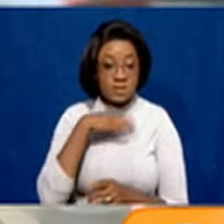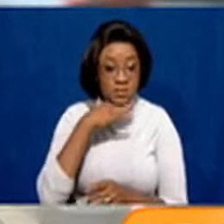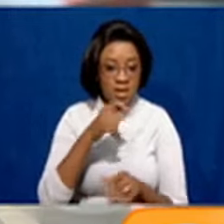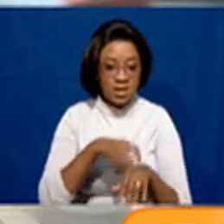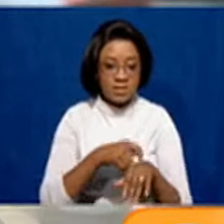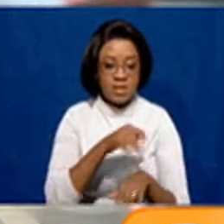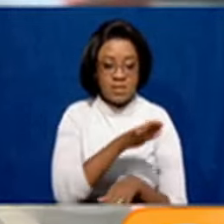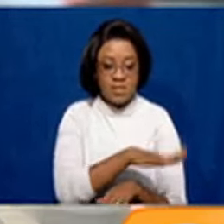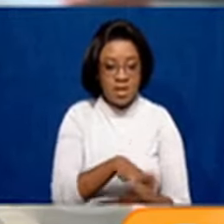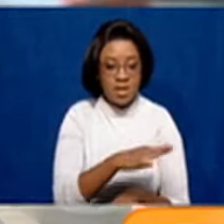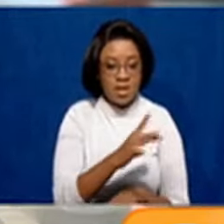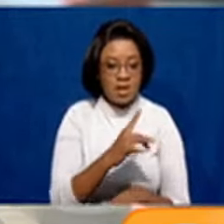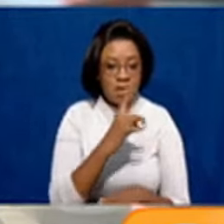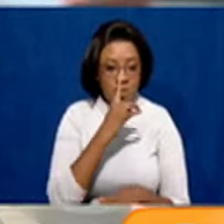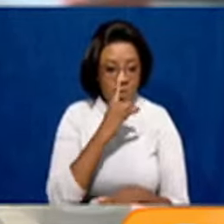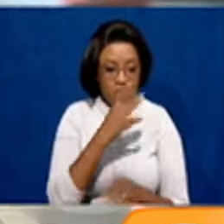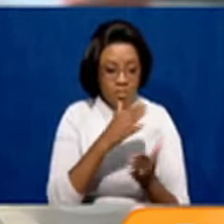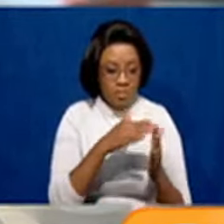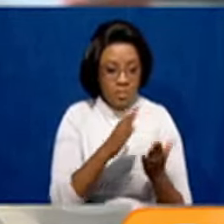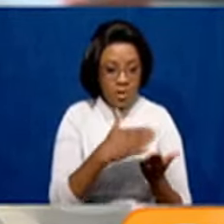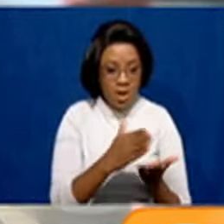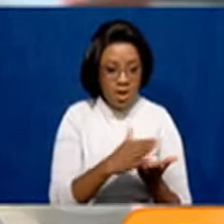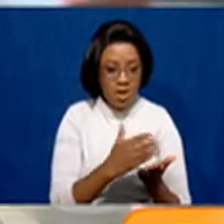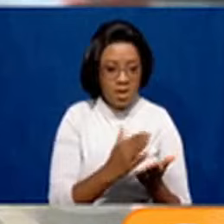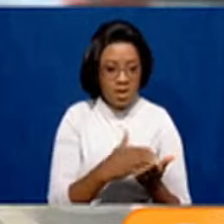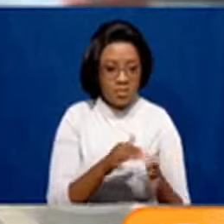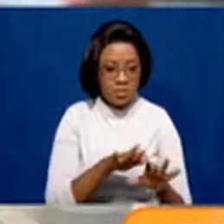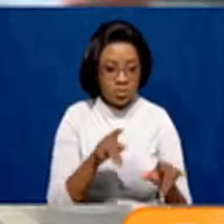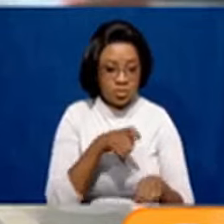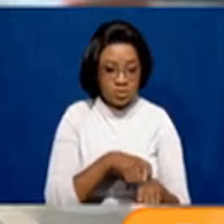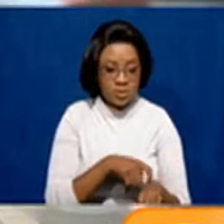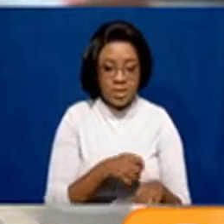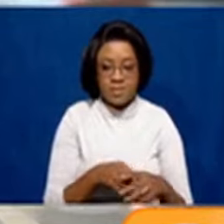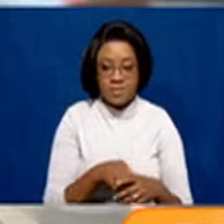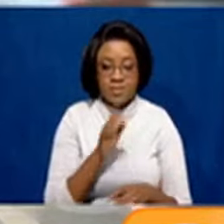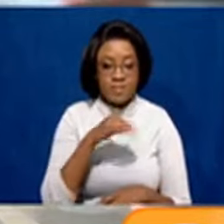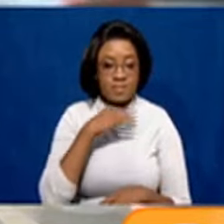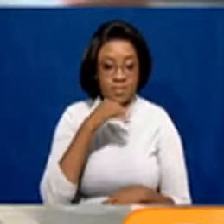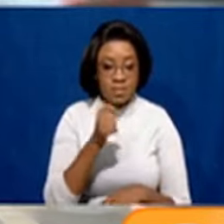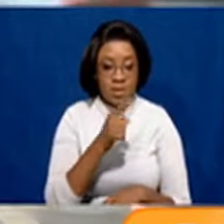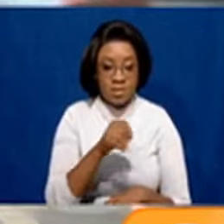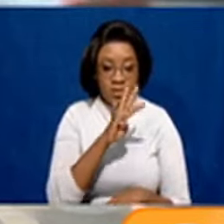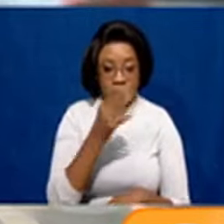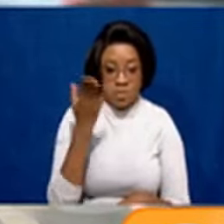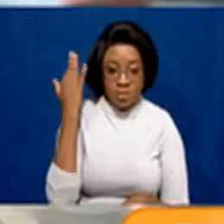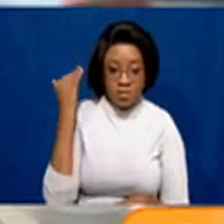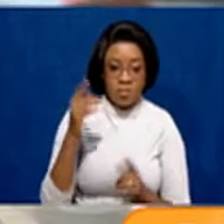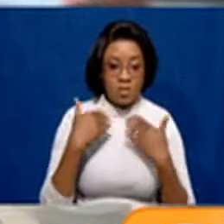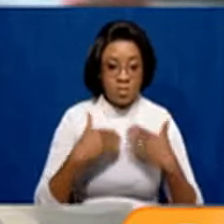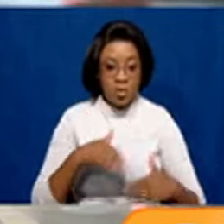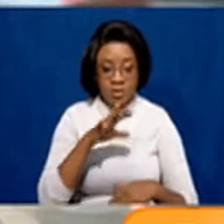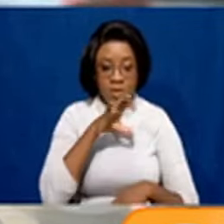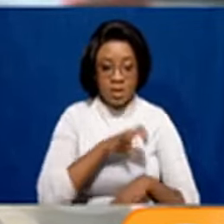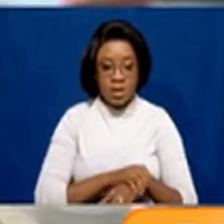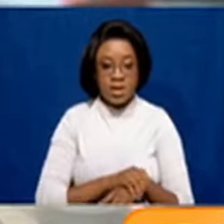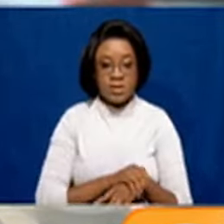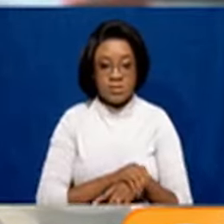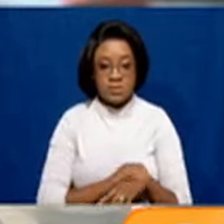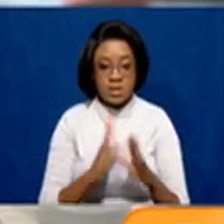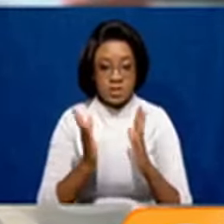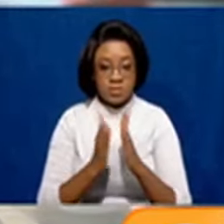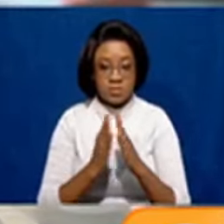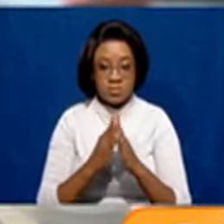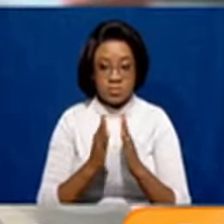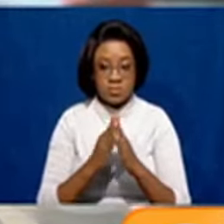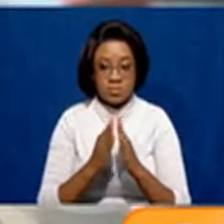huko Mvindeni, Diani, kaunti ya Kwale. Na Kennedy, Olilo, Obura alifariki miezi minne iliyopita na mwili wake kupatikana katika choo